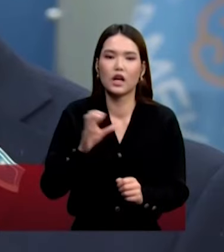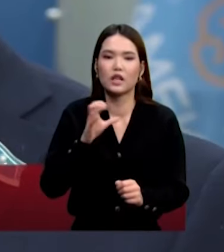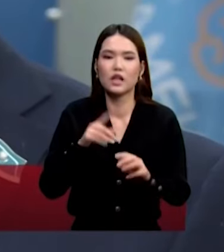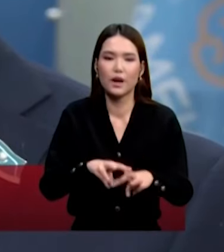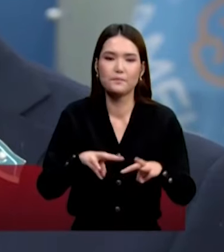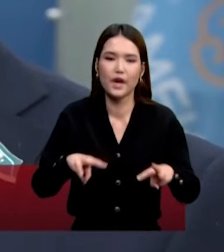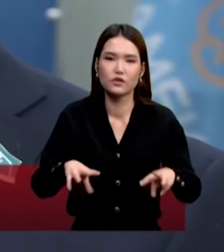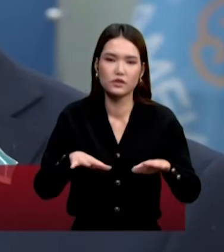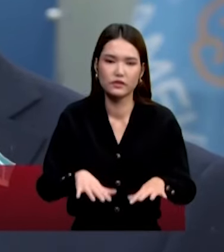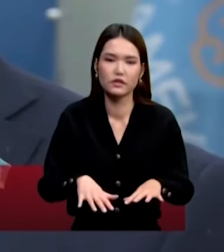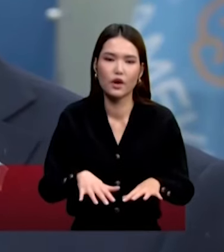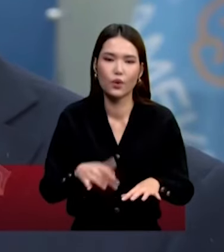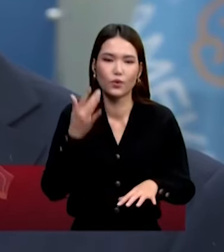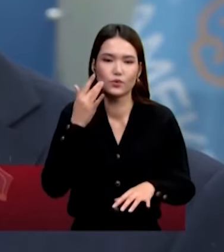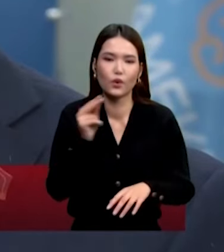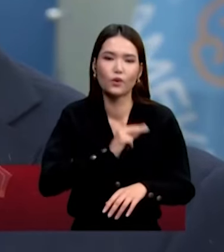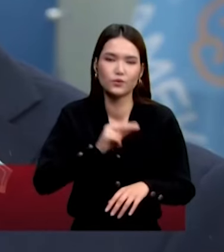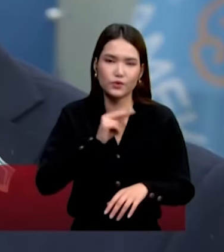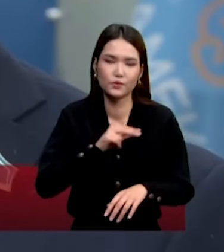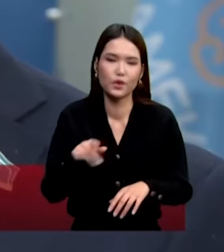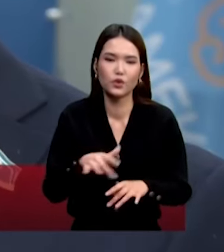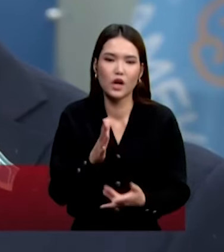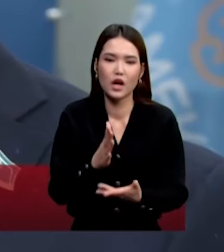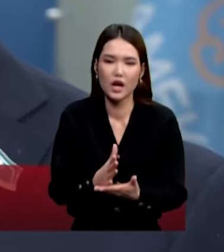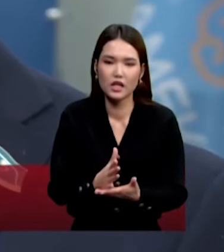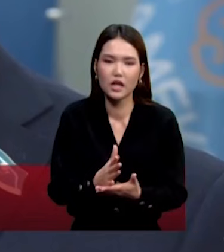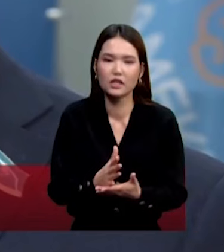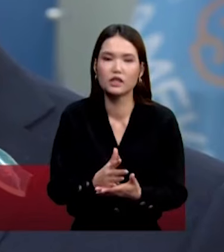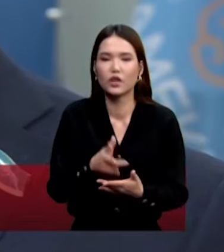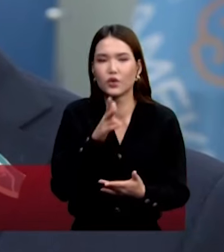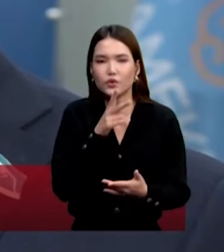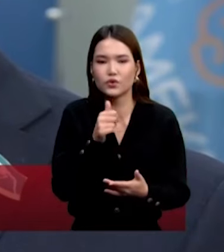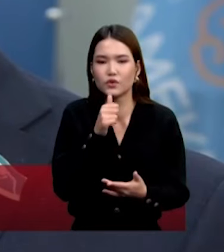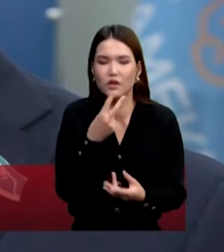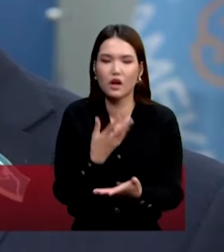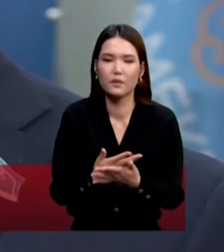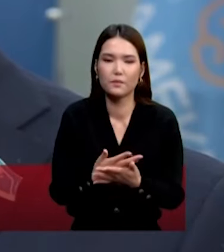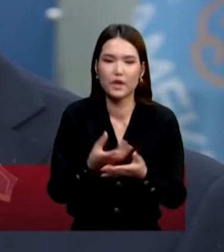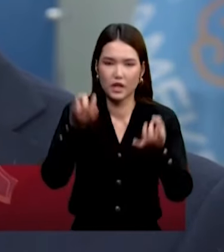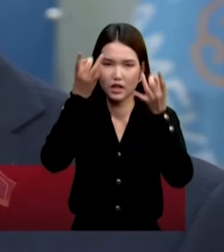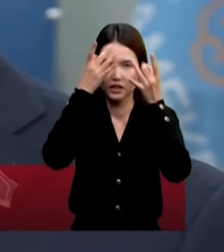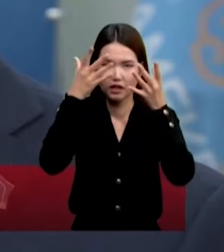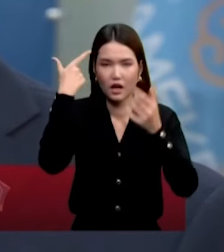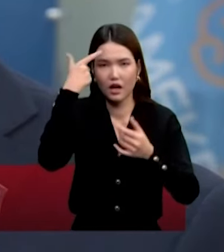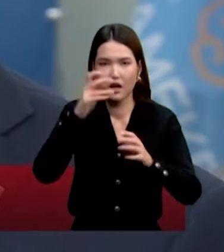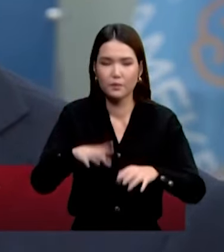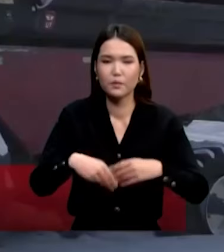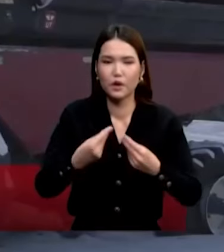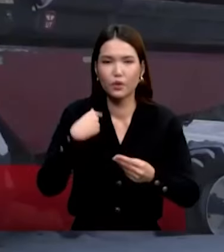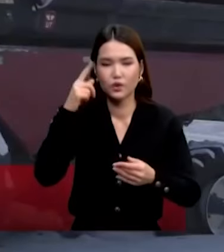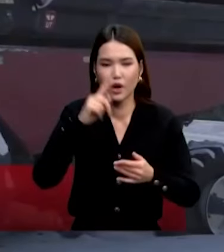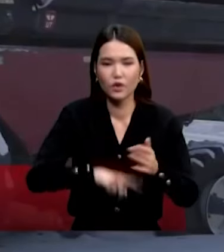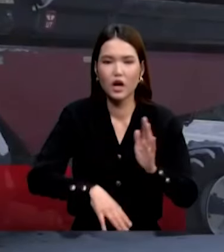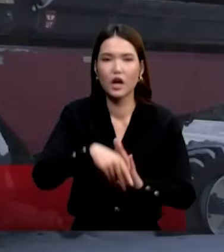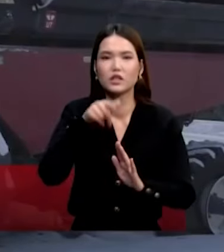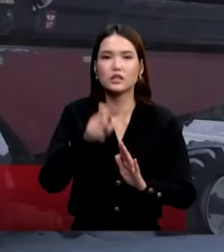мәжілісте, қазір ол жұмыс жүргізіліп жатыр енді. 3-4 айдан кейін біз нақты ақпаратты бере аламыз деп ойлаймын.